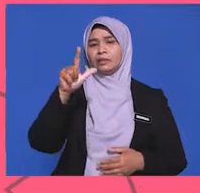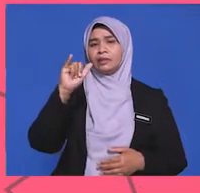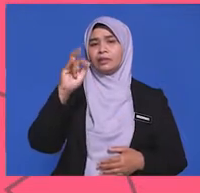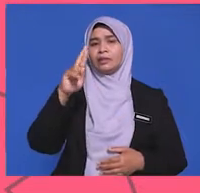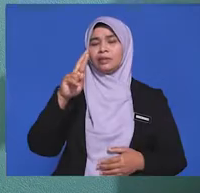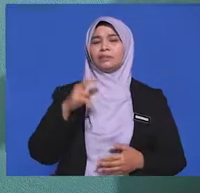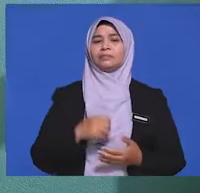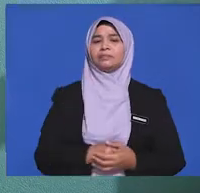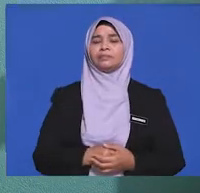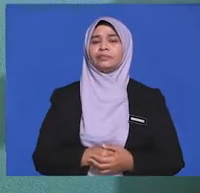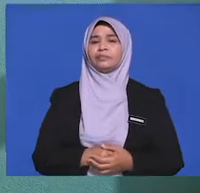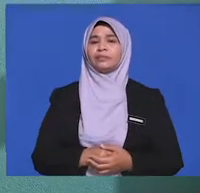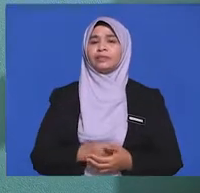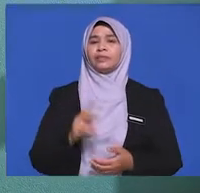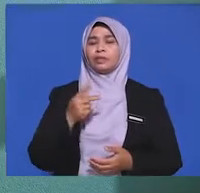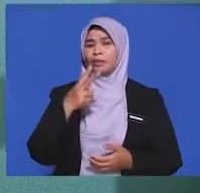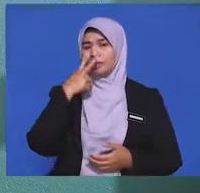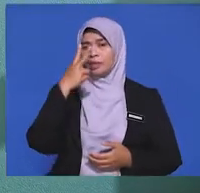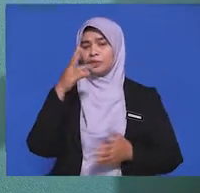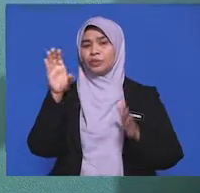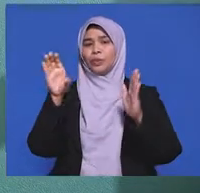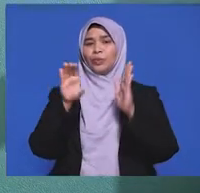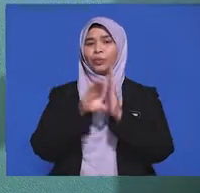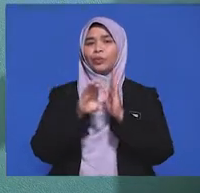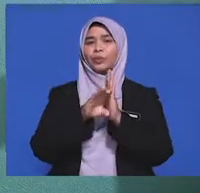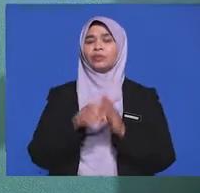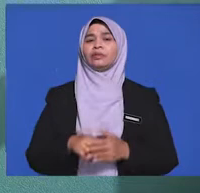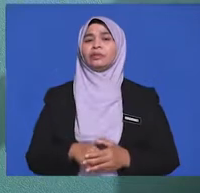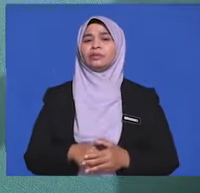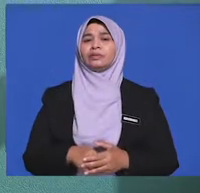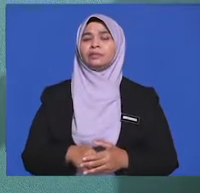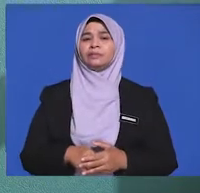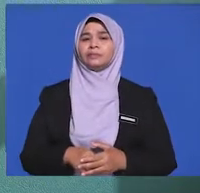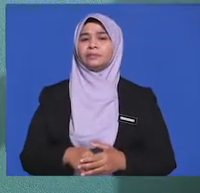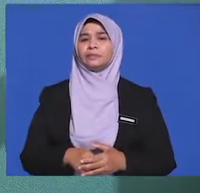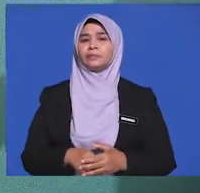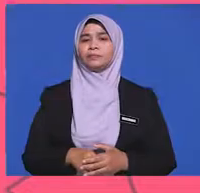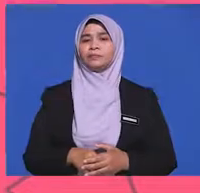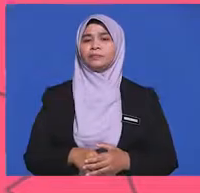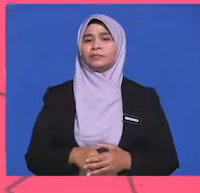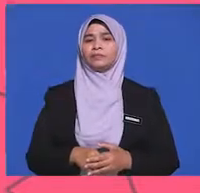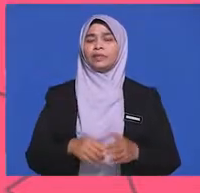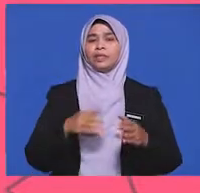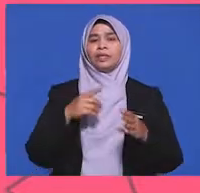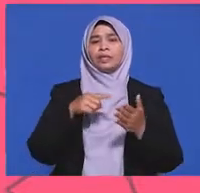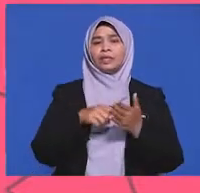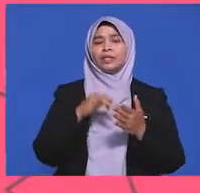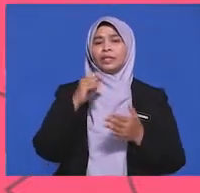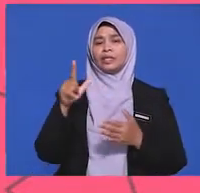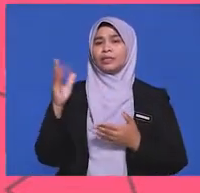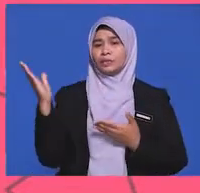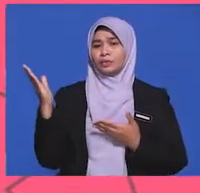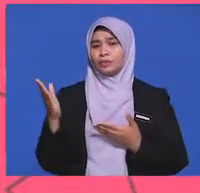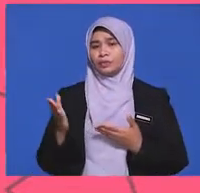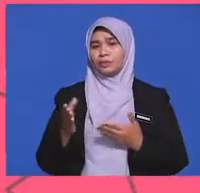case. Mari kita lihat contoh bagi switch case. Ini